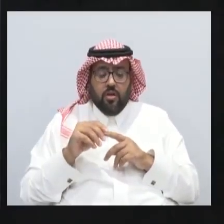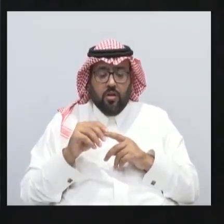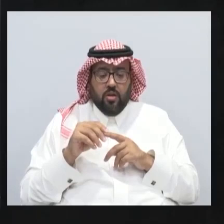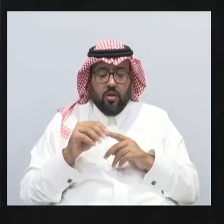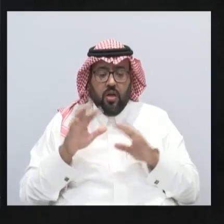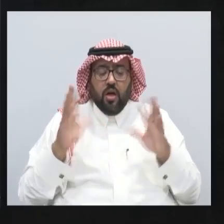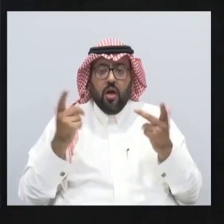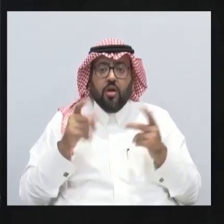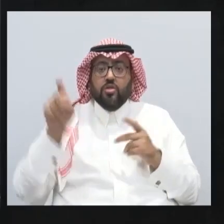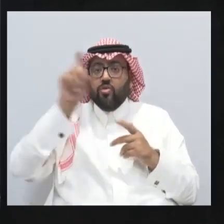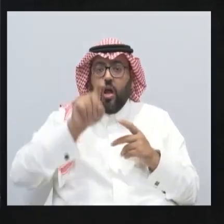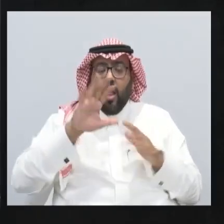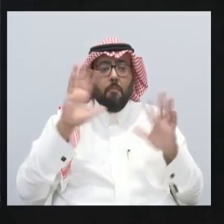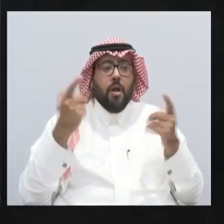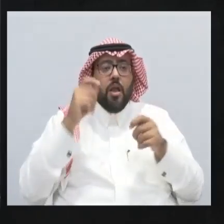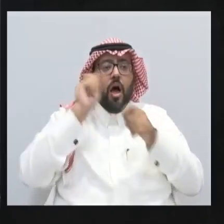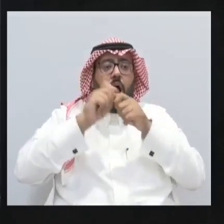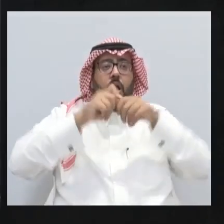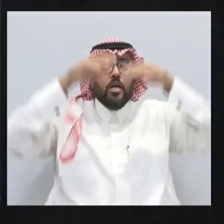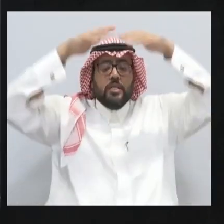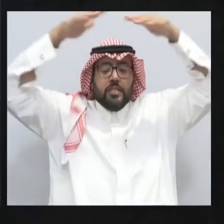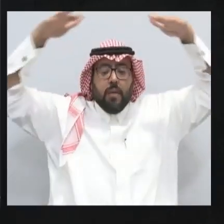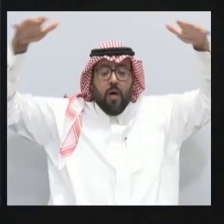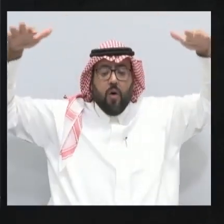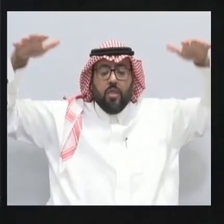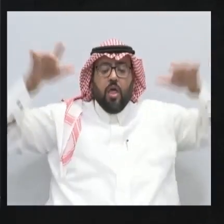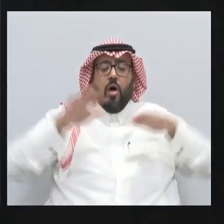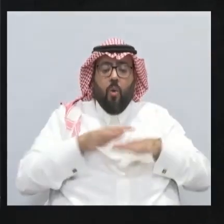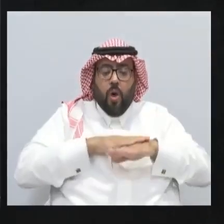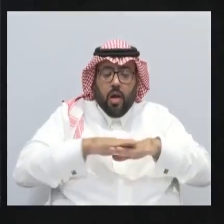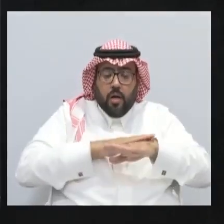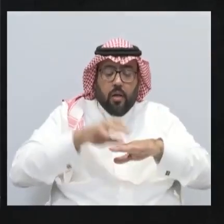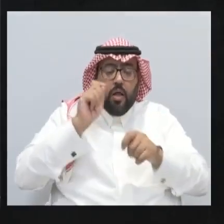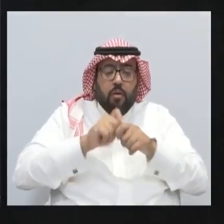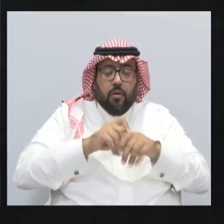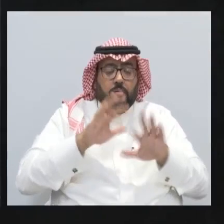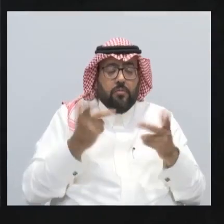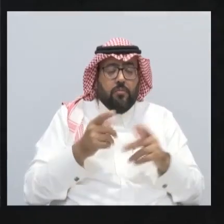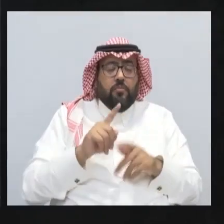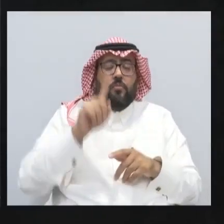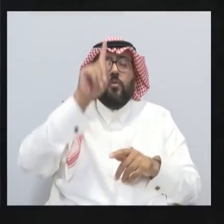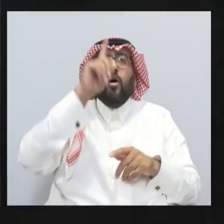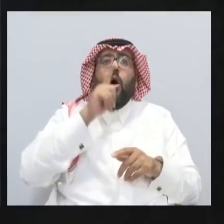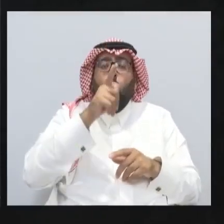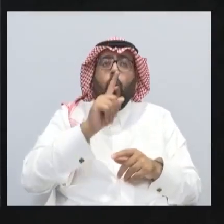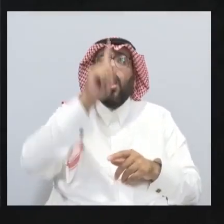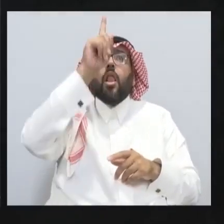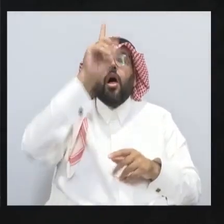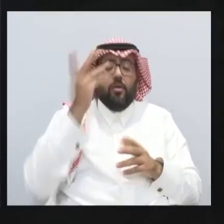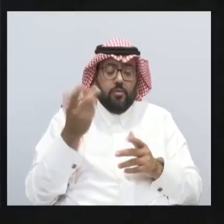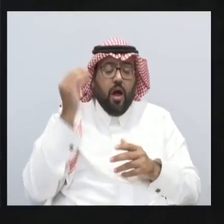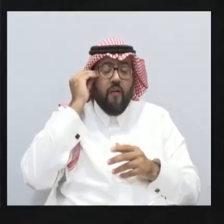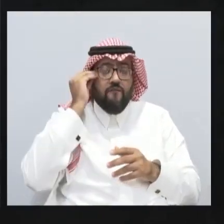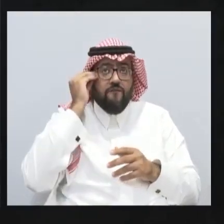سالتهم من خلق السماوات والارض ليقولن الله فهم مقرون فهم مقرين بتوحيد الربوبيه